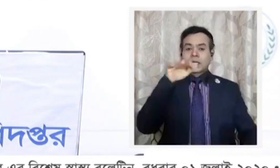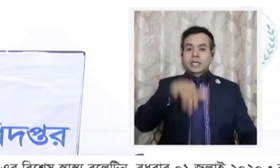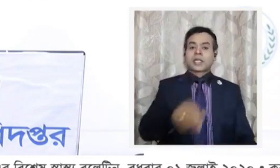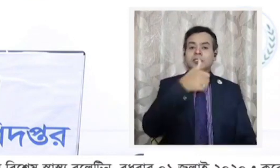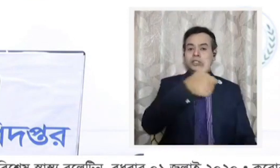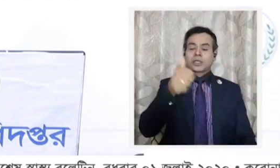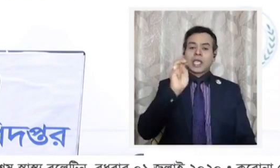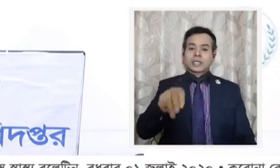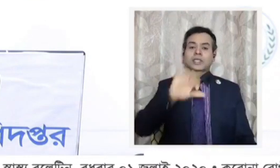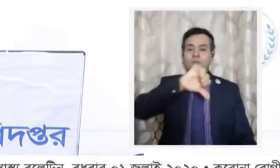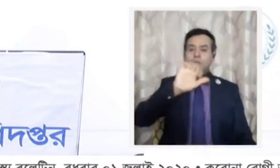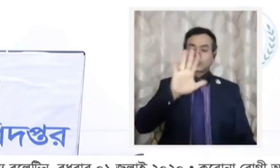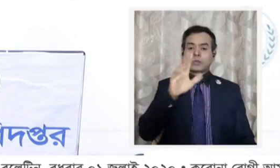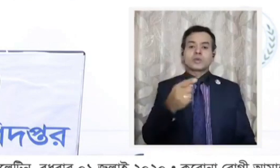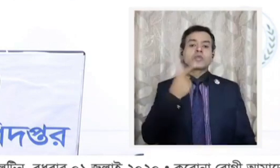পর্যন্ত কোয়ারেন্টাইন